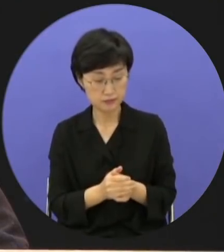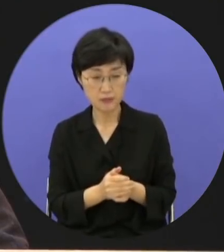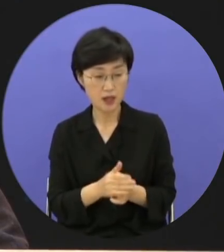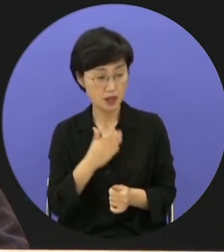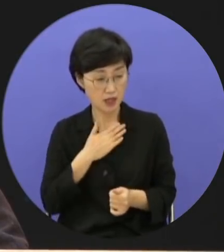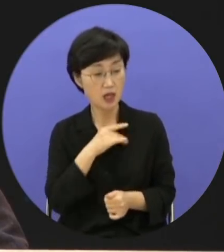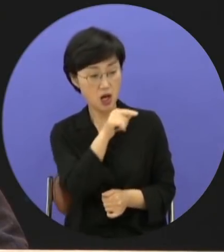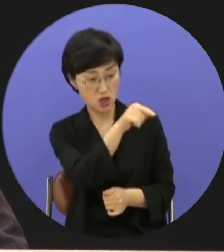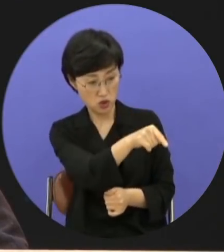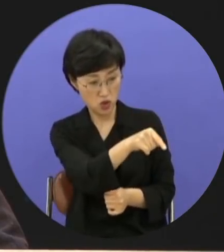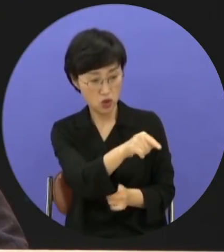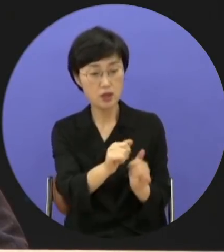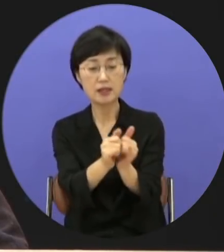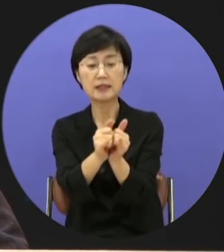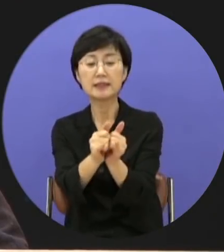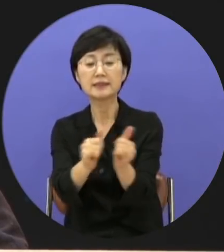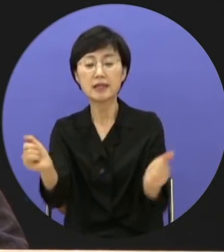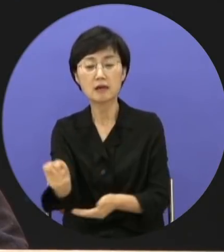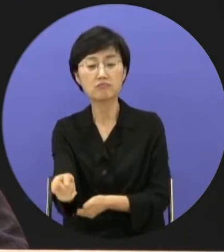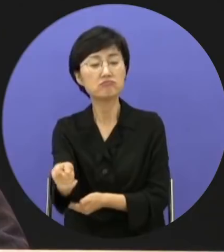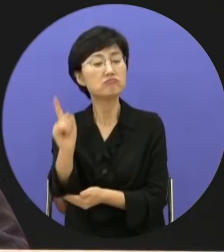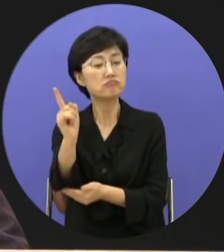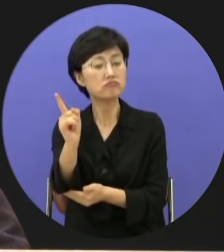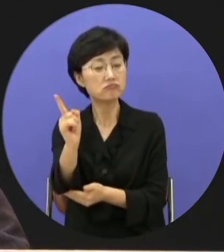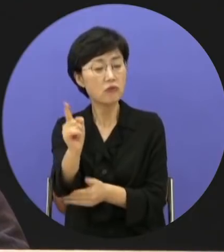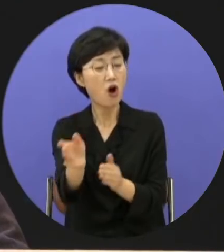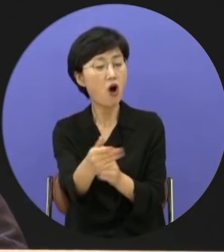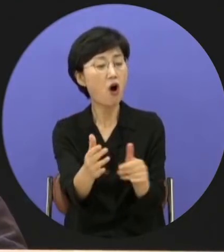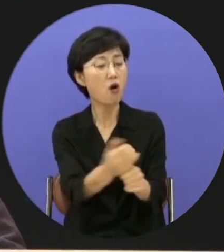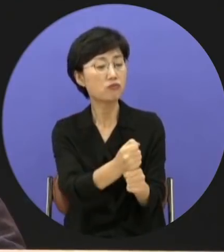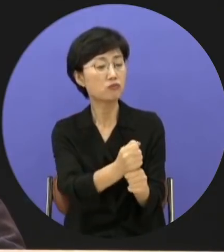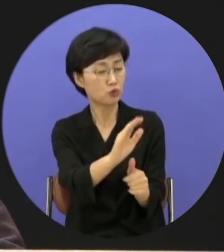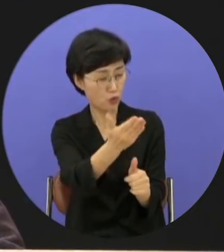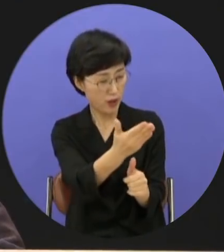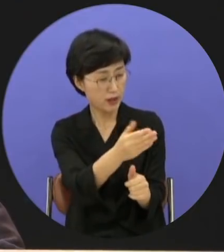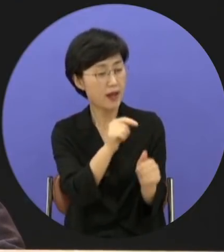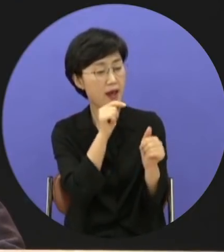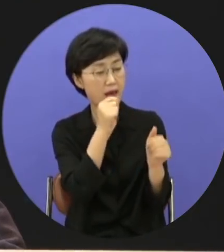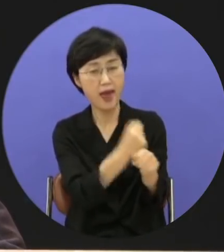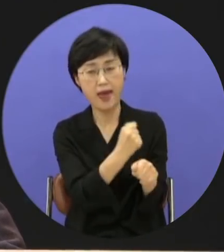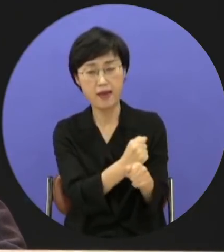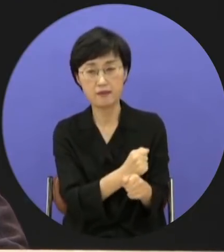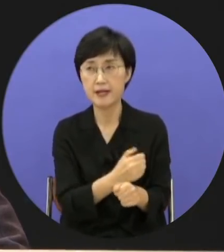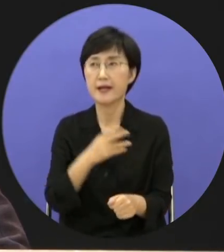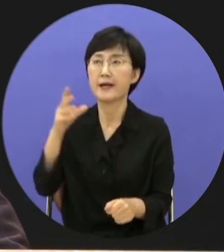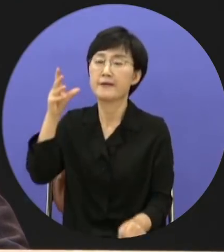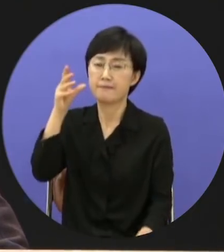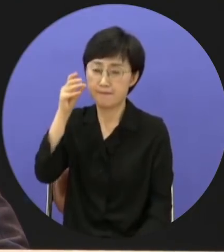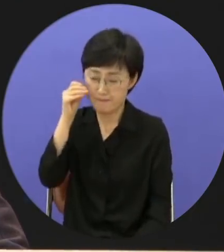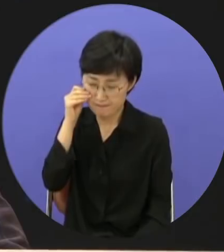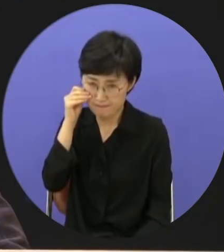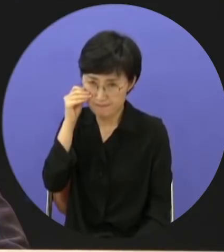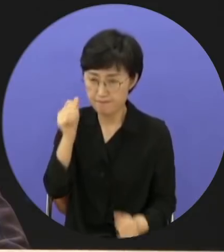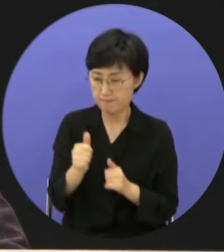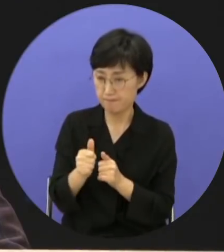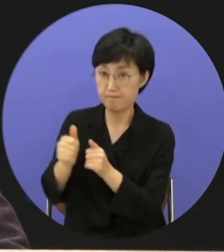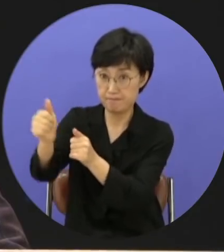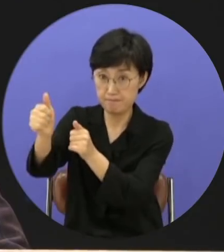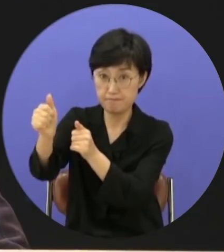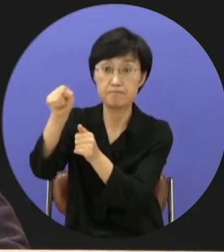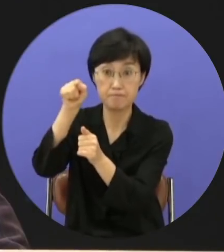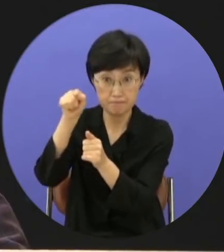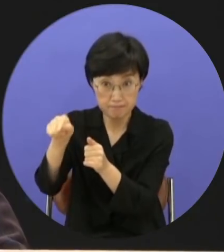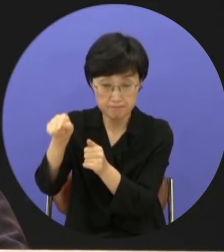너희로 사람 낚는 어부 되게 하겠다. And I will make you fishers of men. 그것으로 베드로 인생은